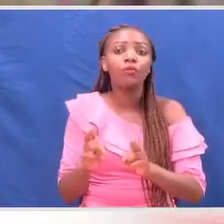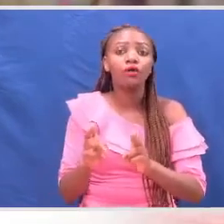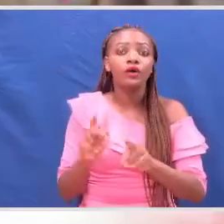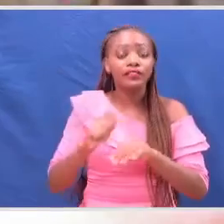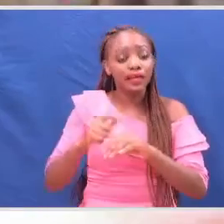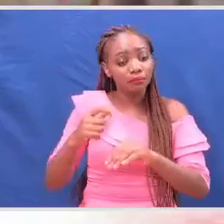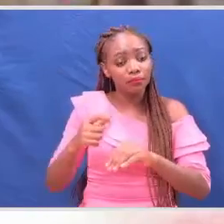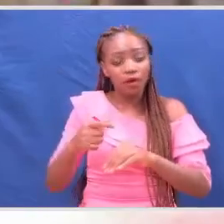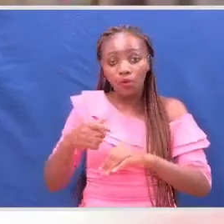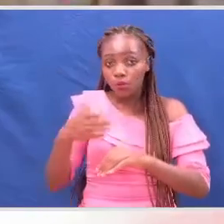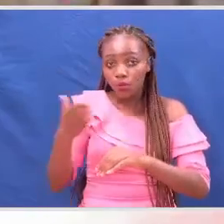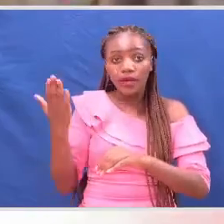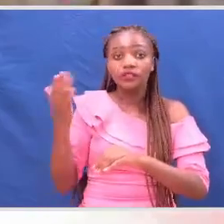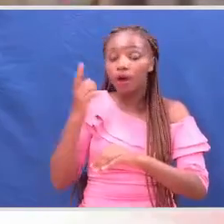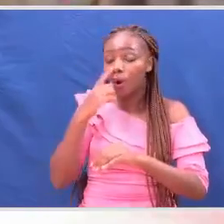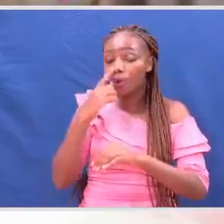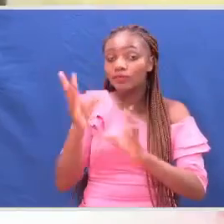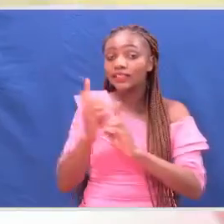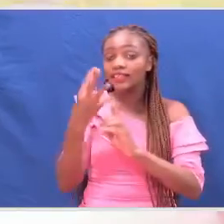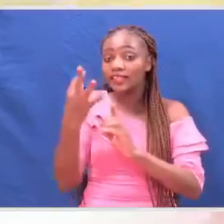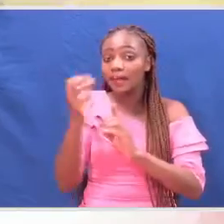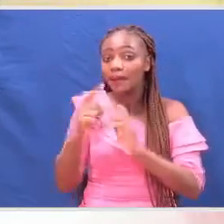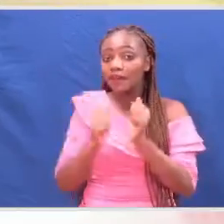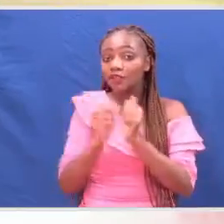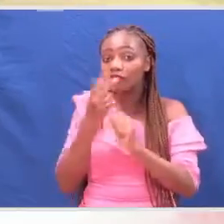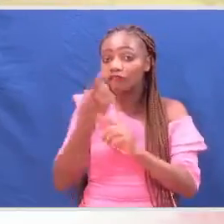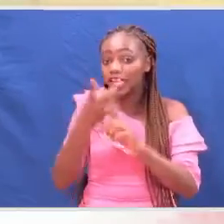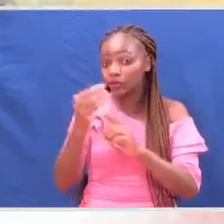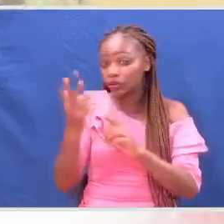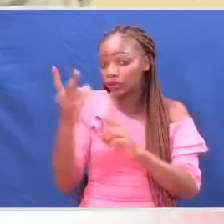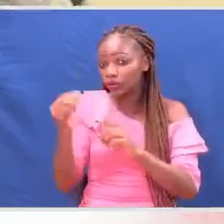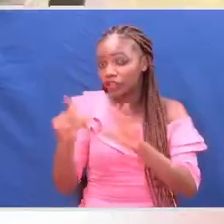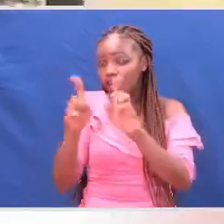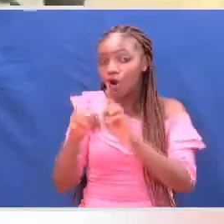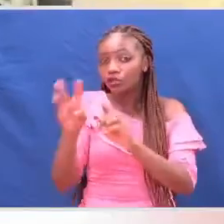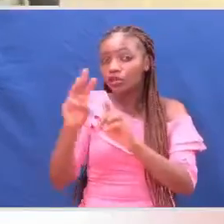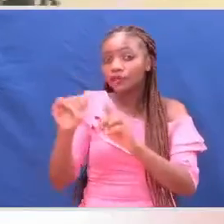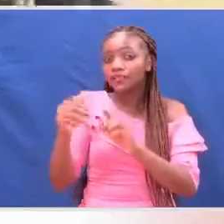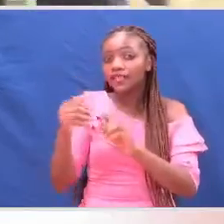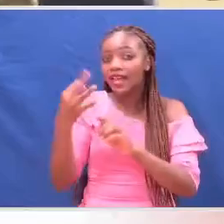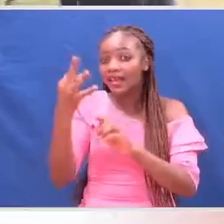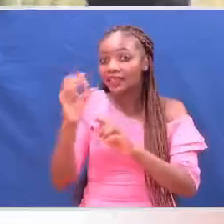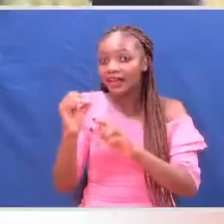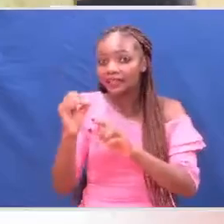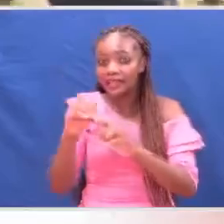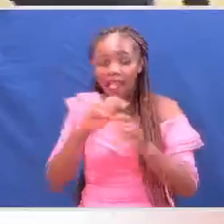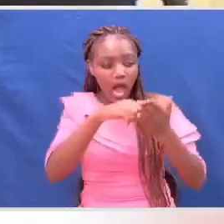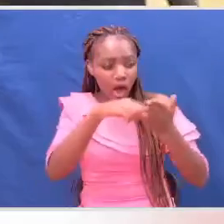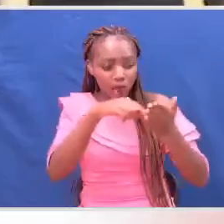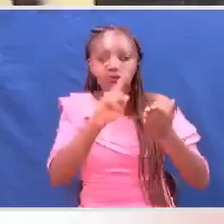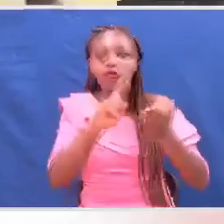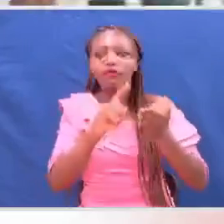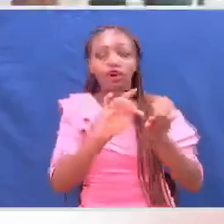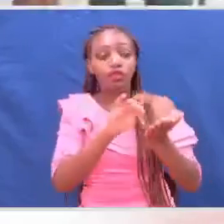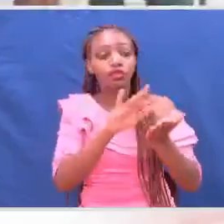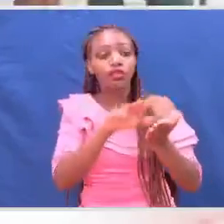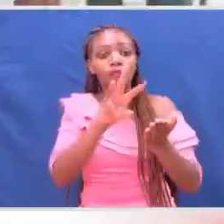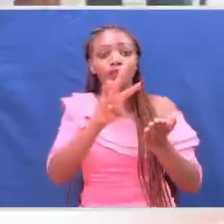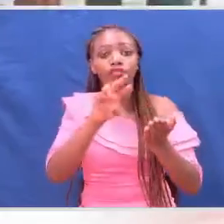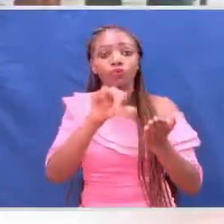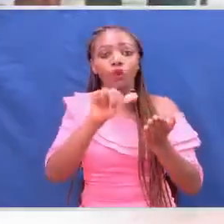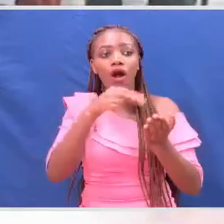tarehe 3 Disemba 2020. Wawakilishi wadi 30 walipitisha hoja ya kumtimua Ndegwa